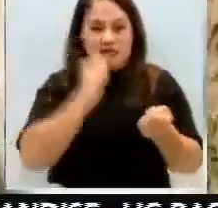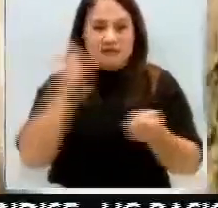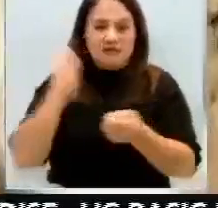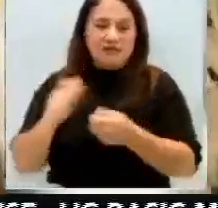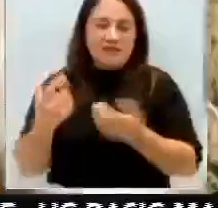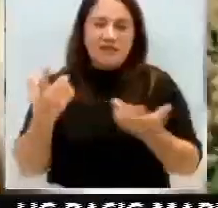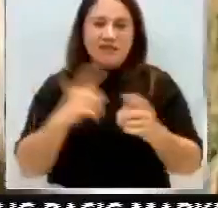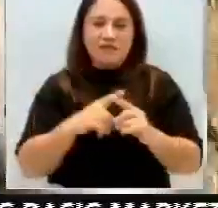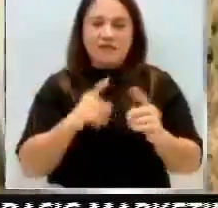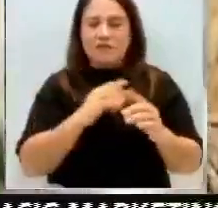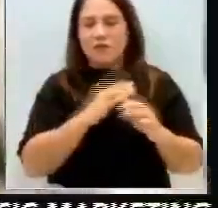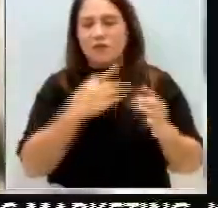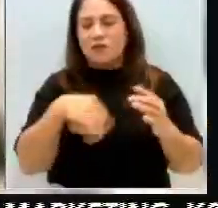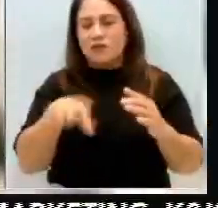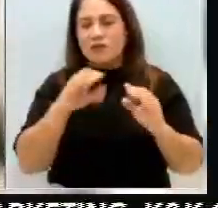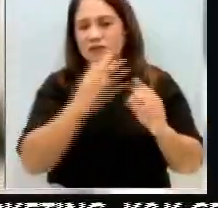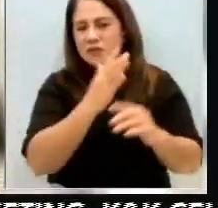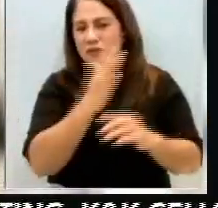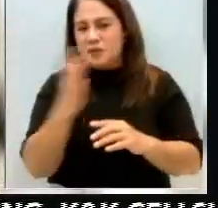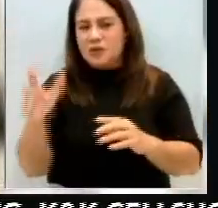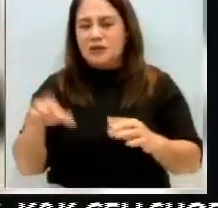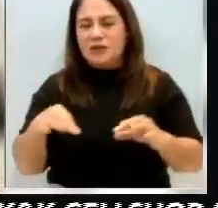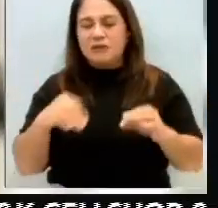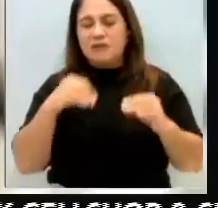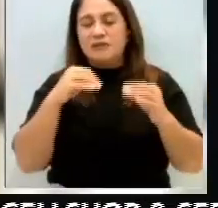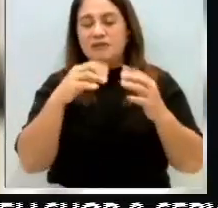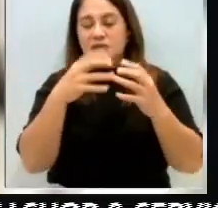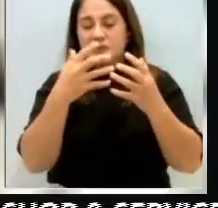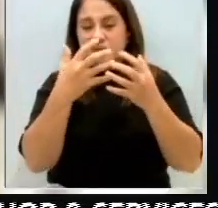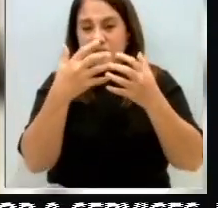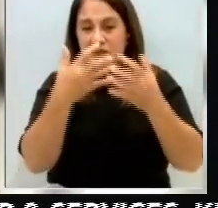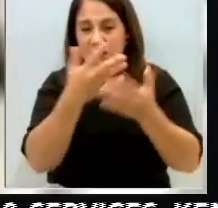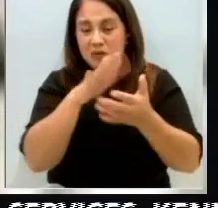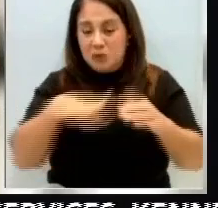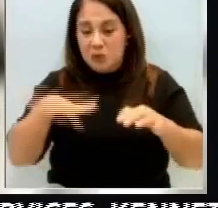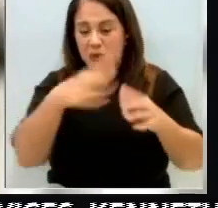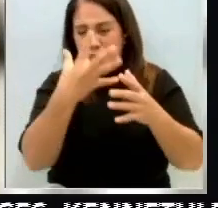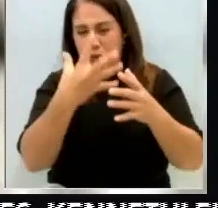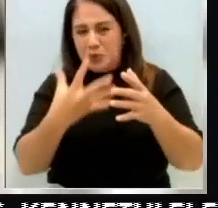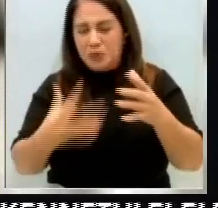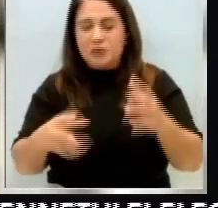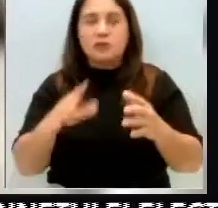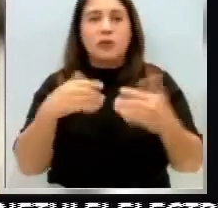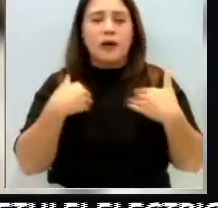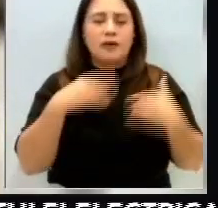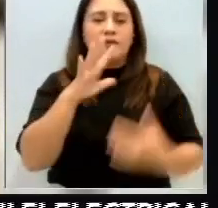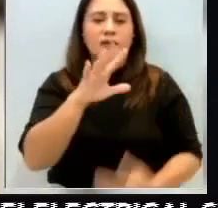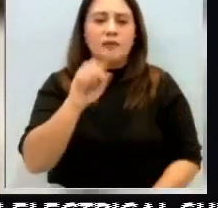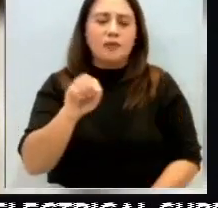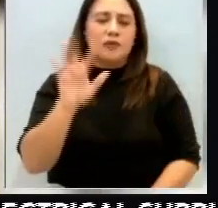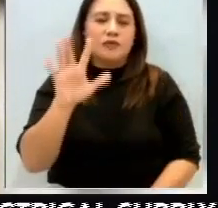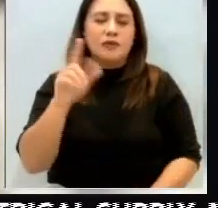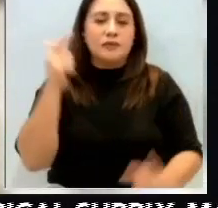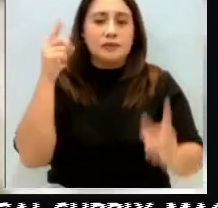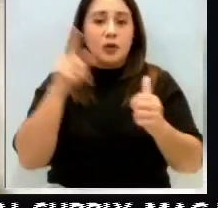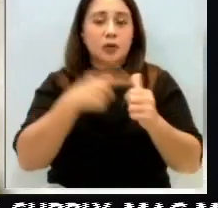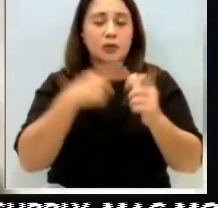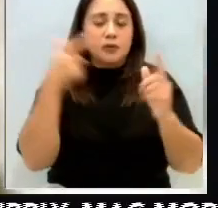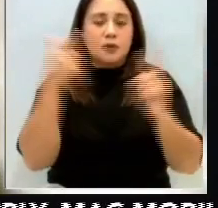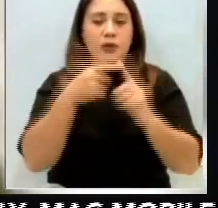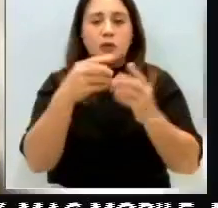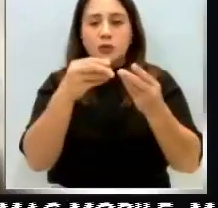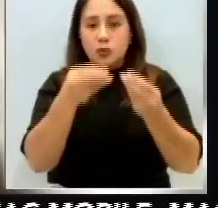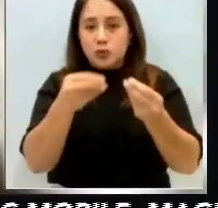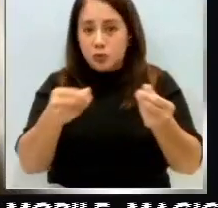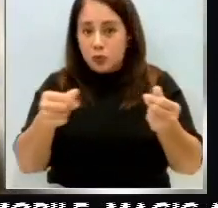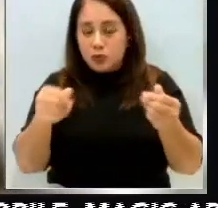na may ambag sa degradation. We have come up with a 5-point priority agenda on soil and water management, such